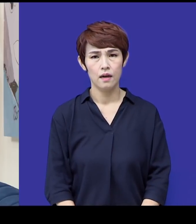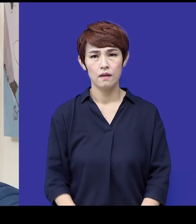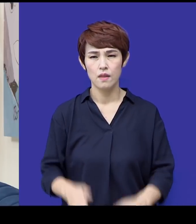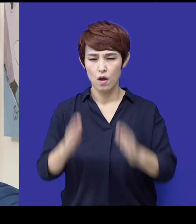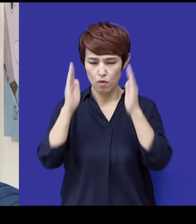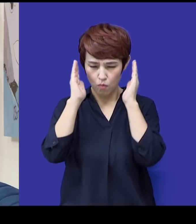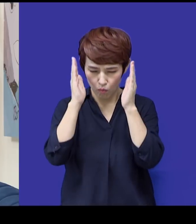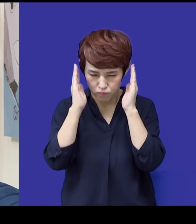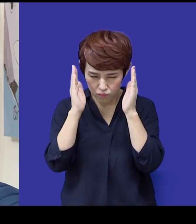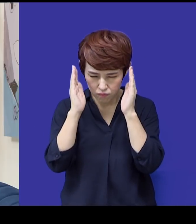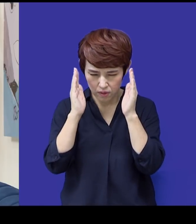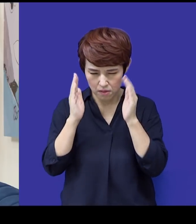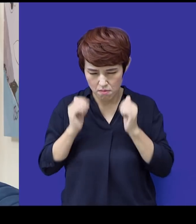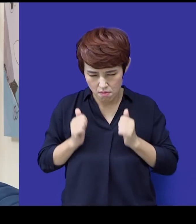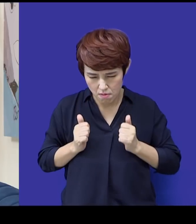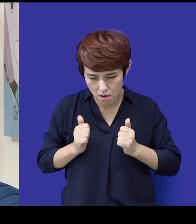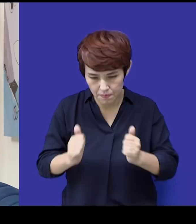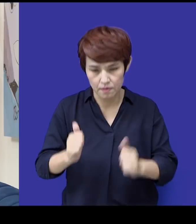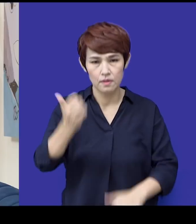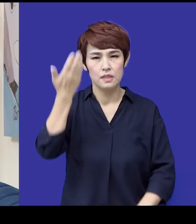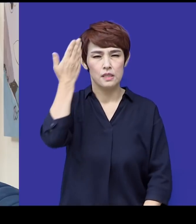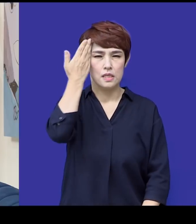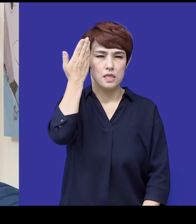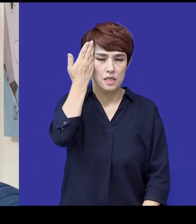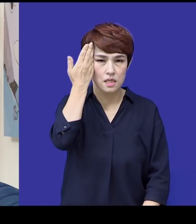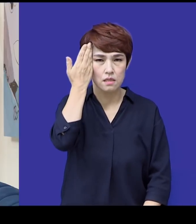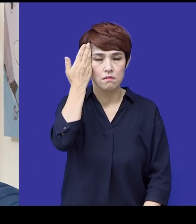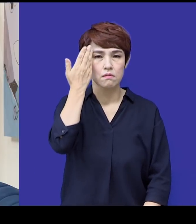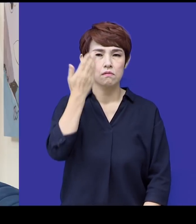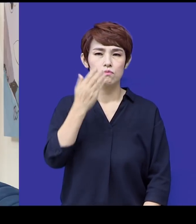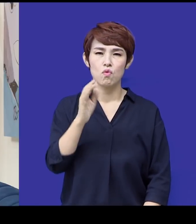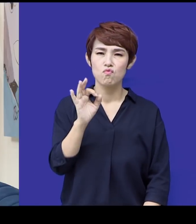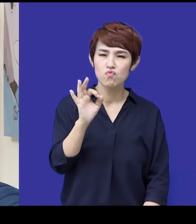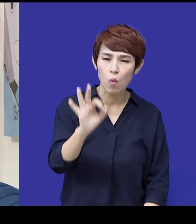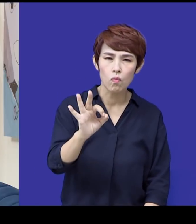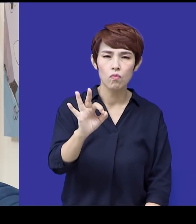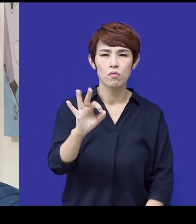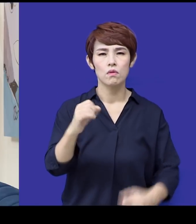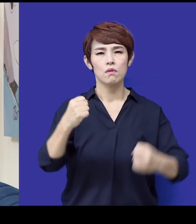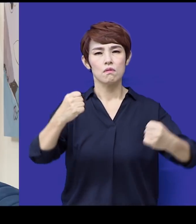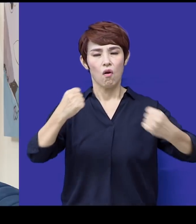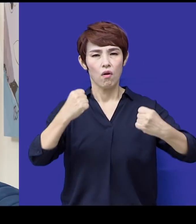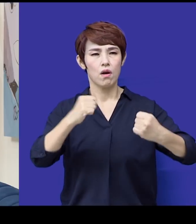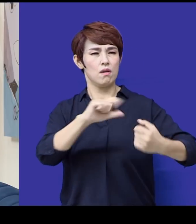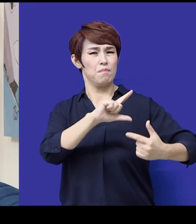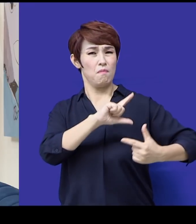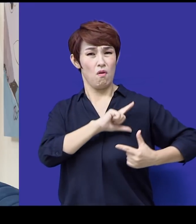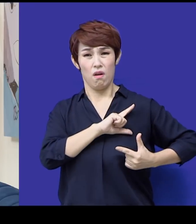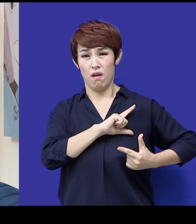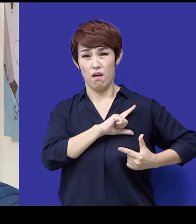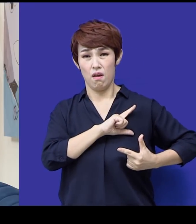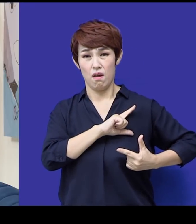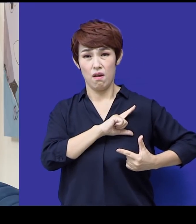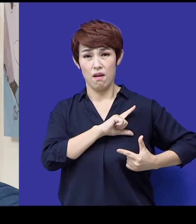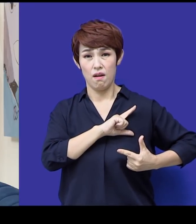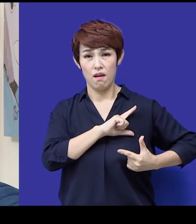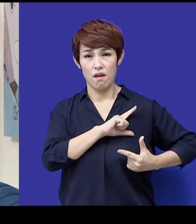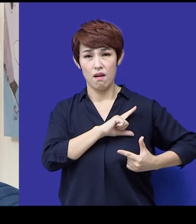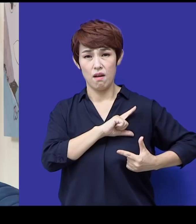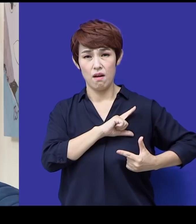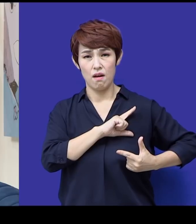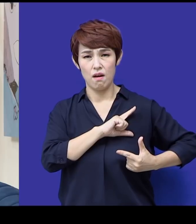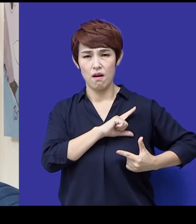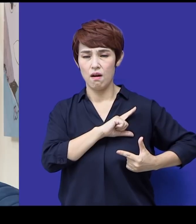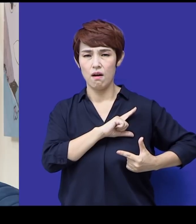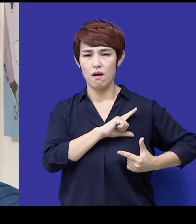공부, 지식, 무슨 돈, 건강, 명예 뭐 이런 거는 그거는 그동안